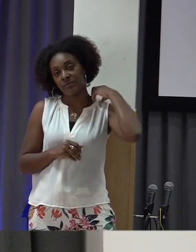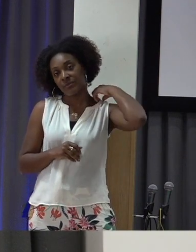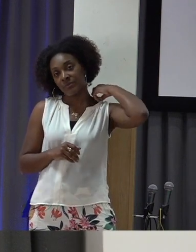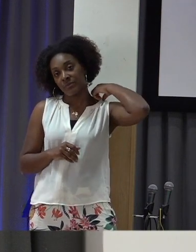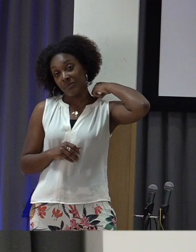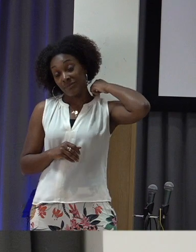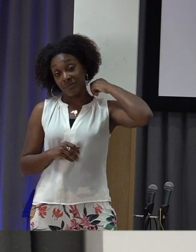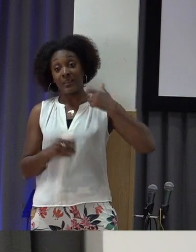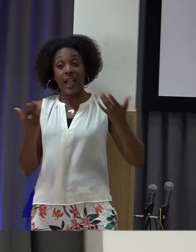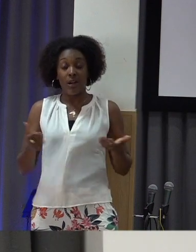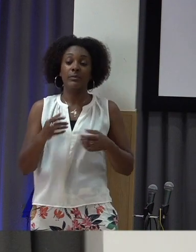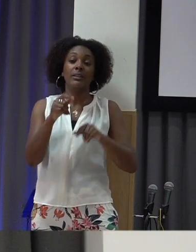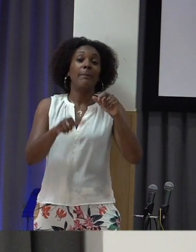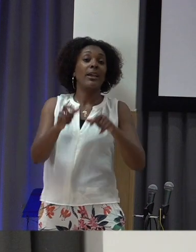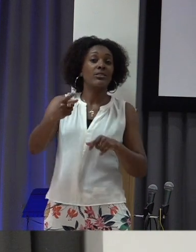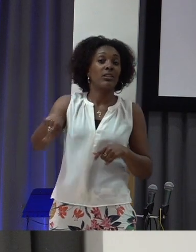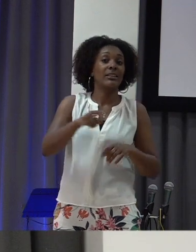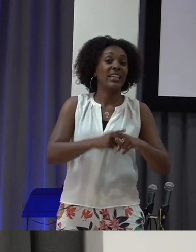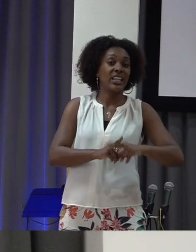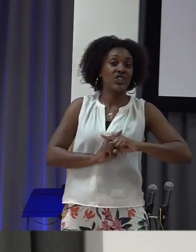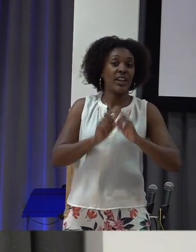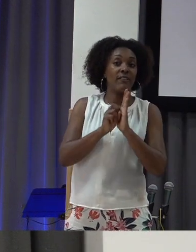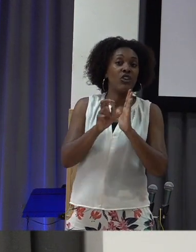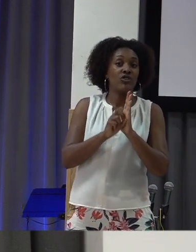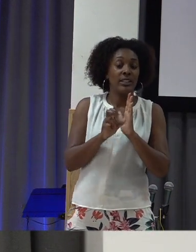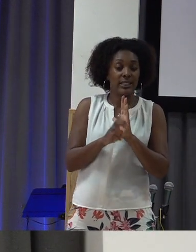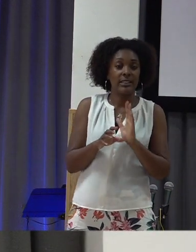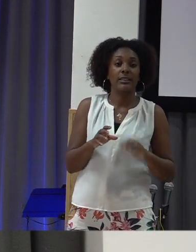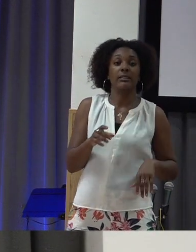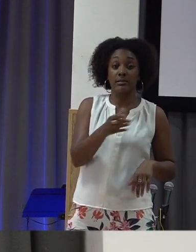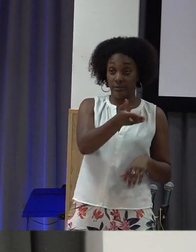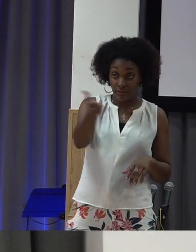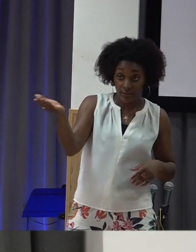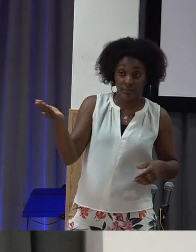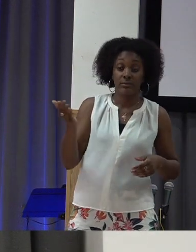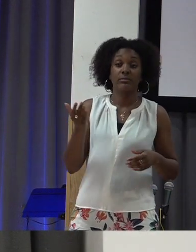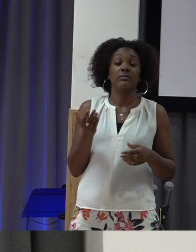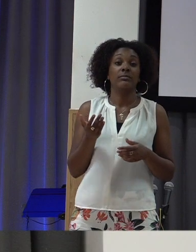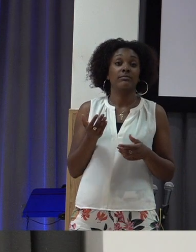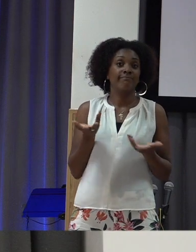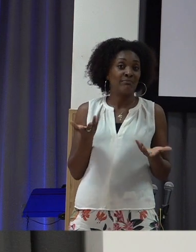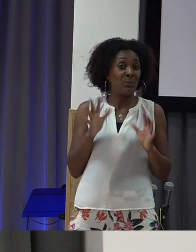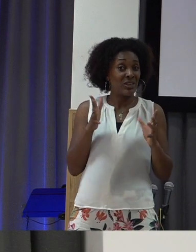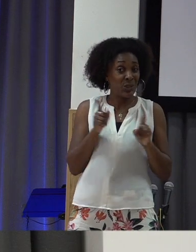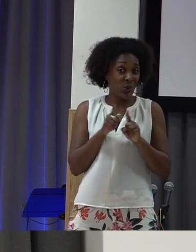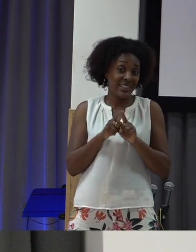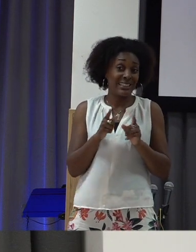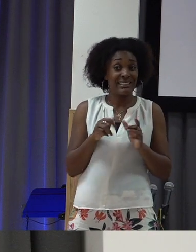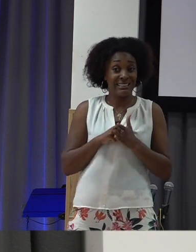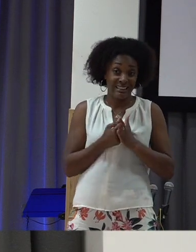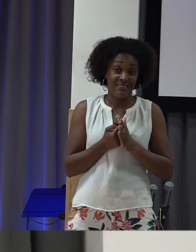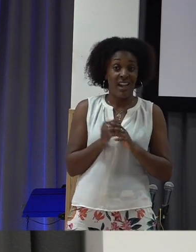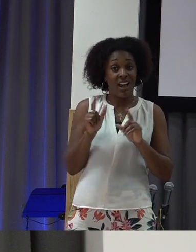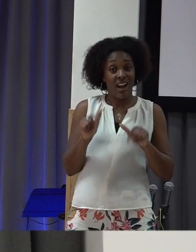évangéliques soient à l'abri de cette rigidité inquiète et de cette sévérité à l'égard de ceux qui ne partagent